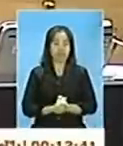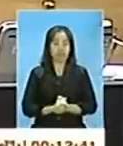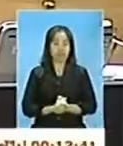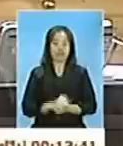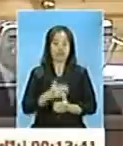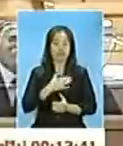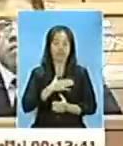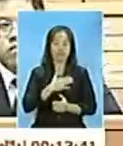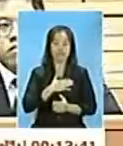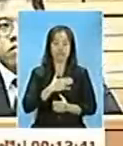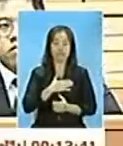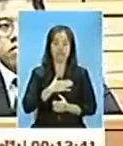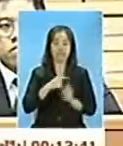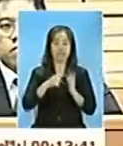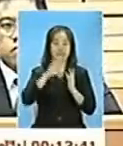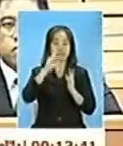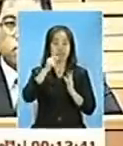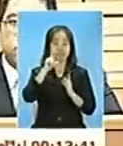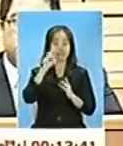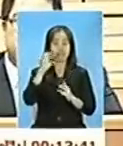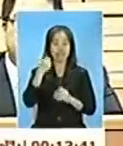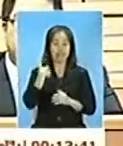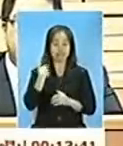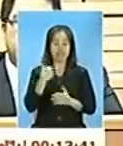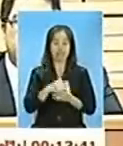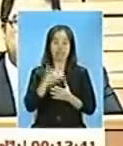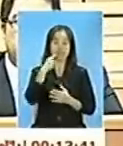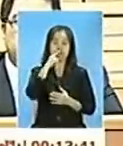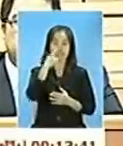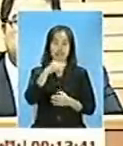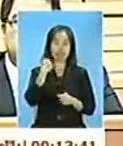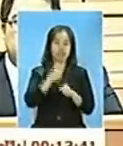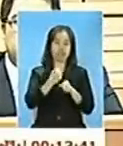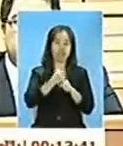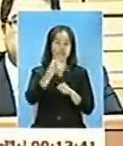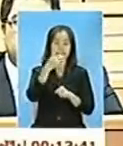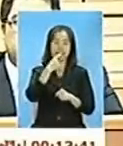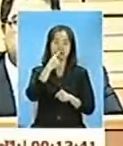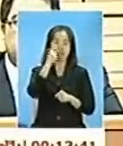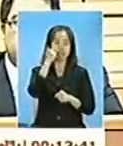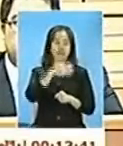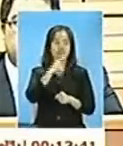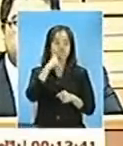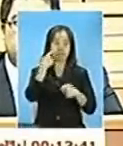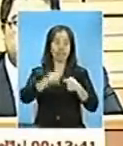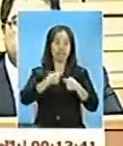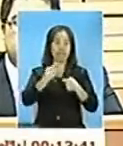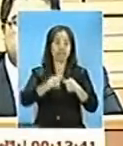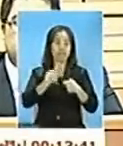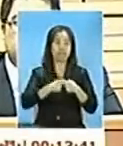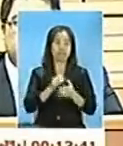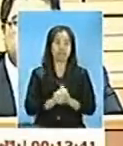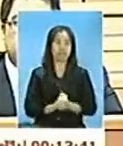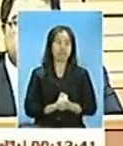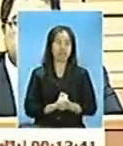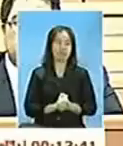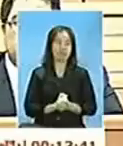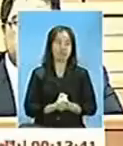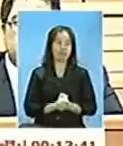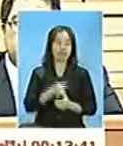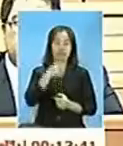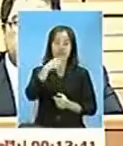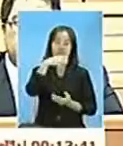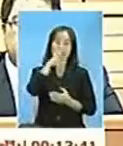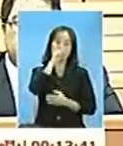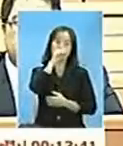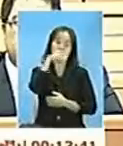ร้อยตำรวจเอกเฉลิมนี่ท่านมีอายุแล้วปลุกยังไงก็ไม่ขึ้นท่านปลุกลำบากฮะเพราะไอ้เรื่องที่ท่านเมื่อกี้พูด